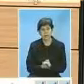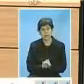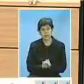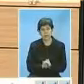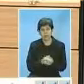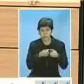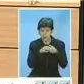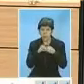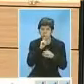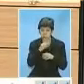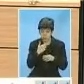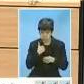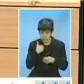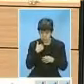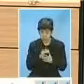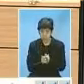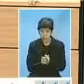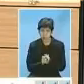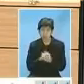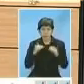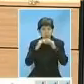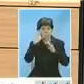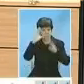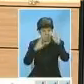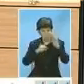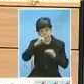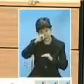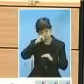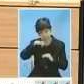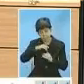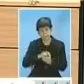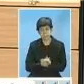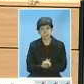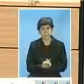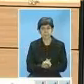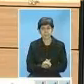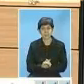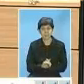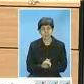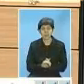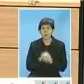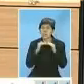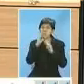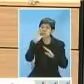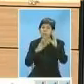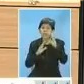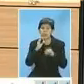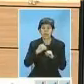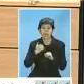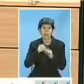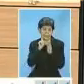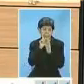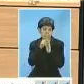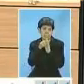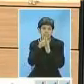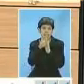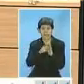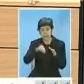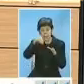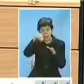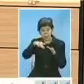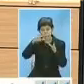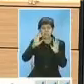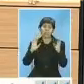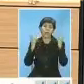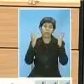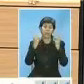ธมิตรที่บอกว่าประชาธิปไตยของไทยนี้เป็นประชาธิปไตย4นาทีคือหย่อนบัตร